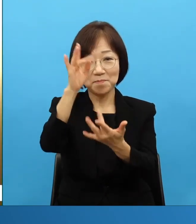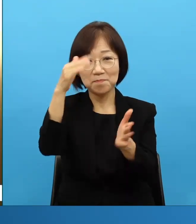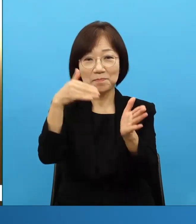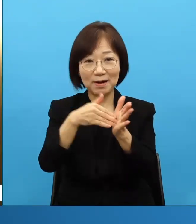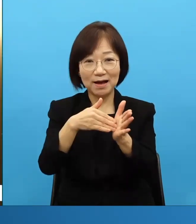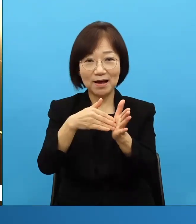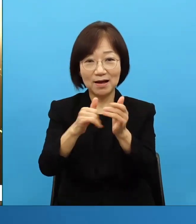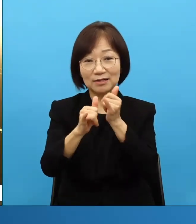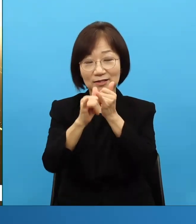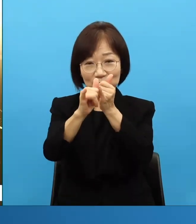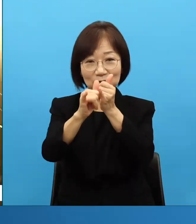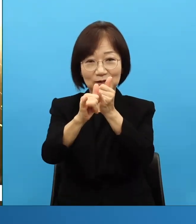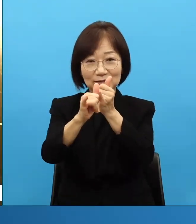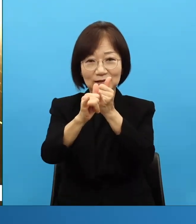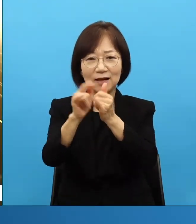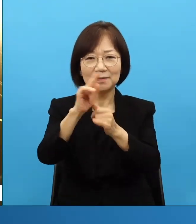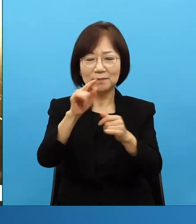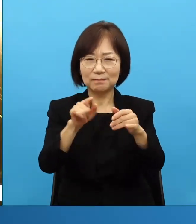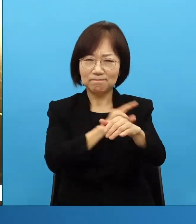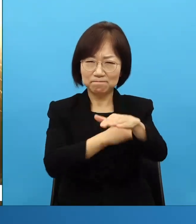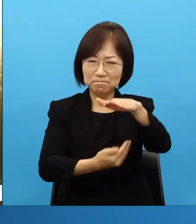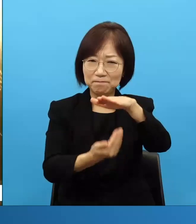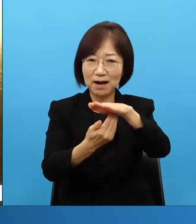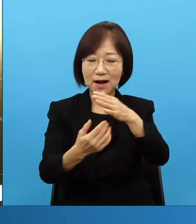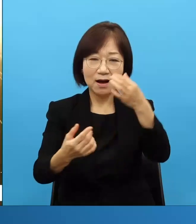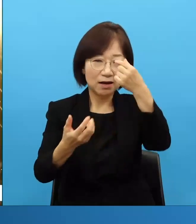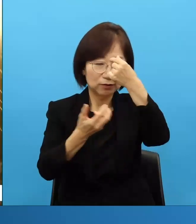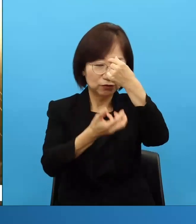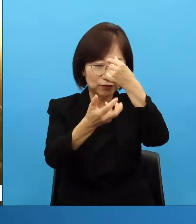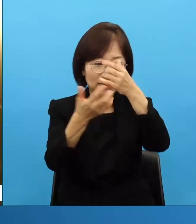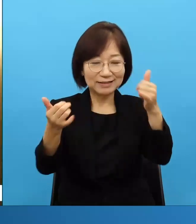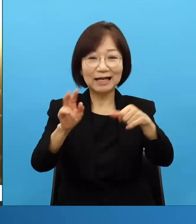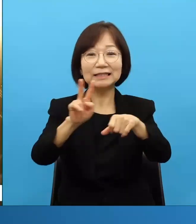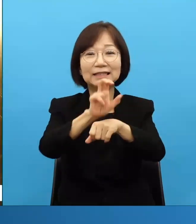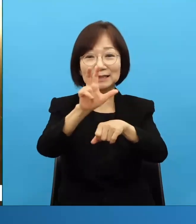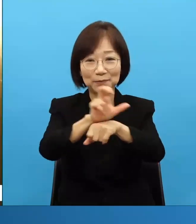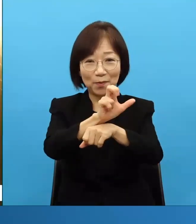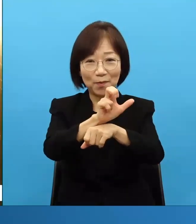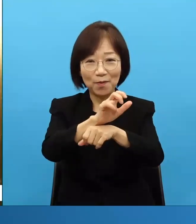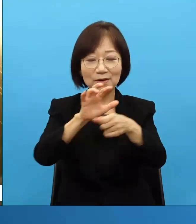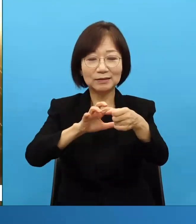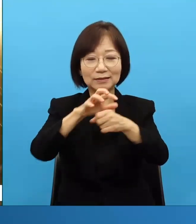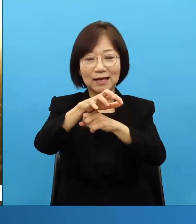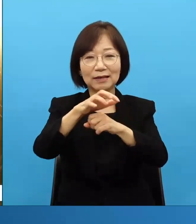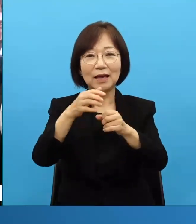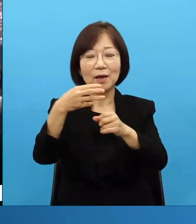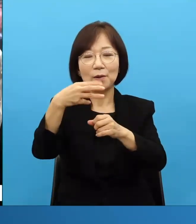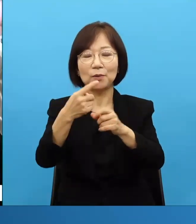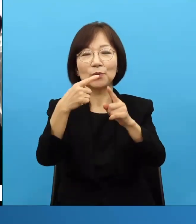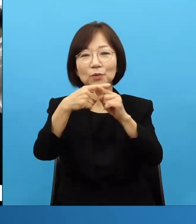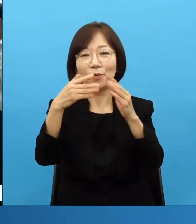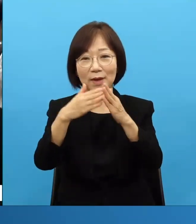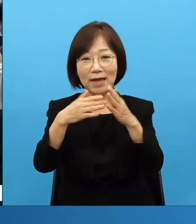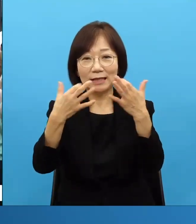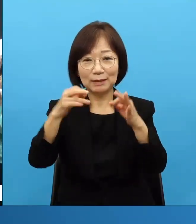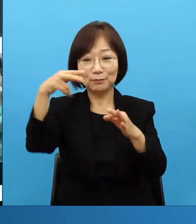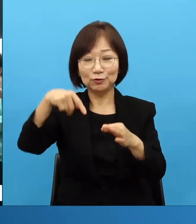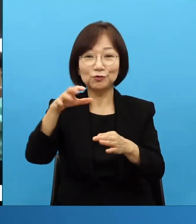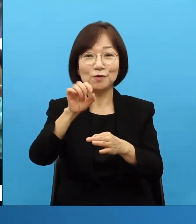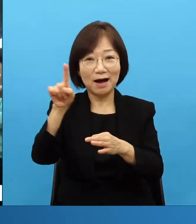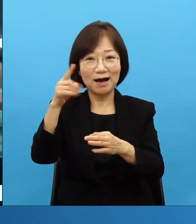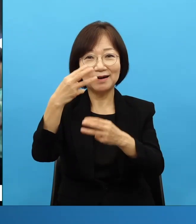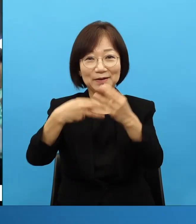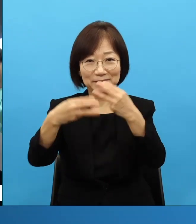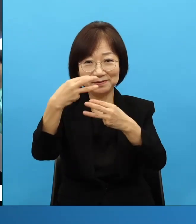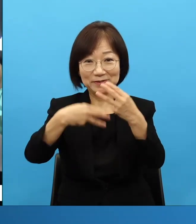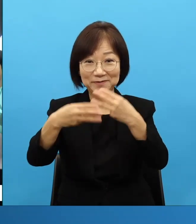상인 전도자상은 순례자 25라는 그림을 출품한 세계롭교회 김수아 랩넌트가 받습니다. 시상식은 2월 랩넌트